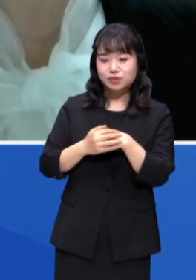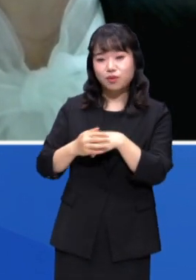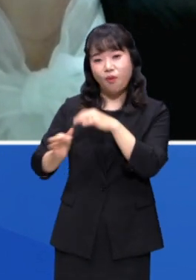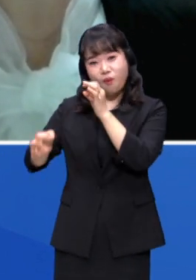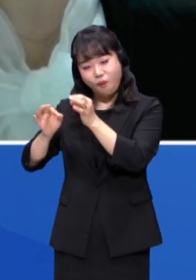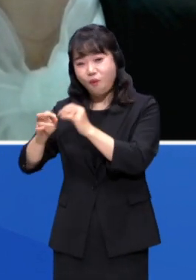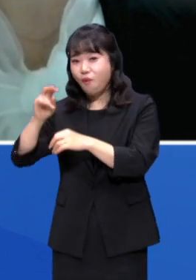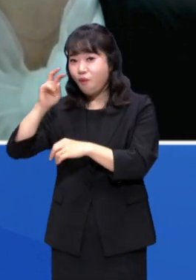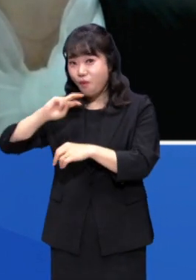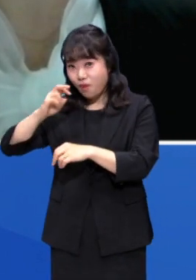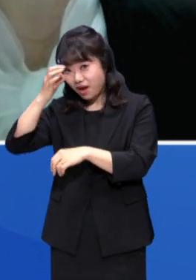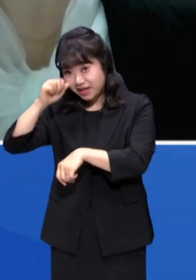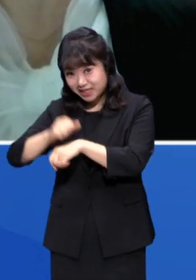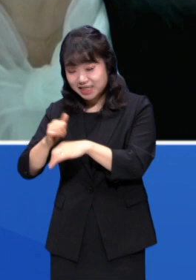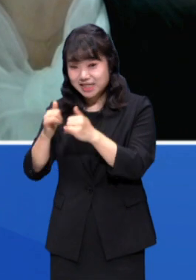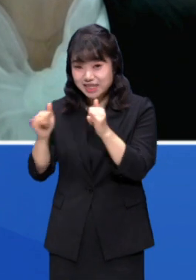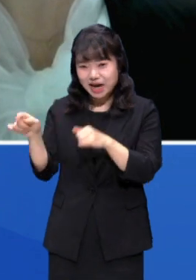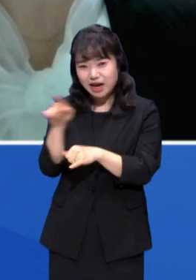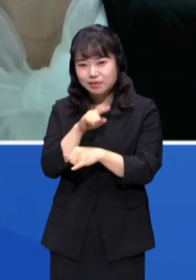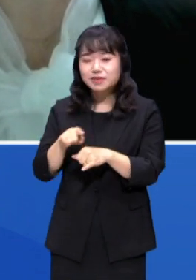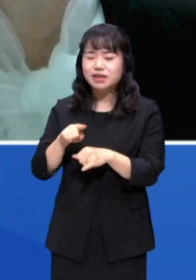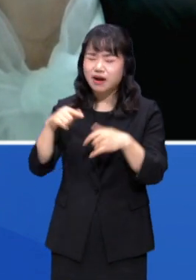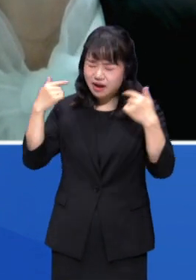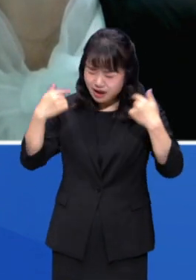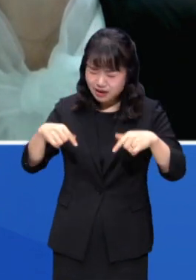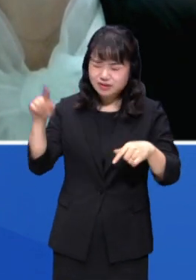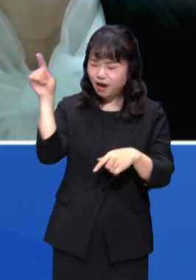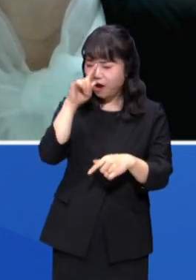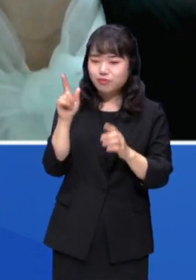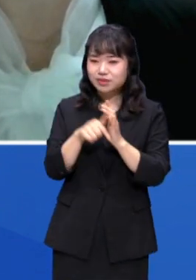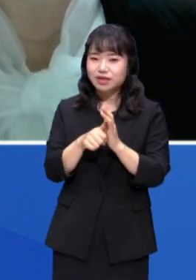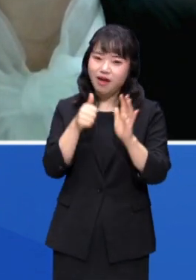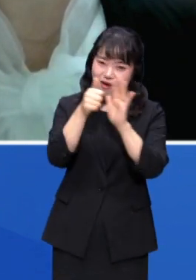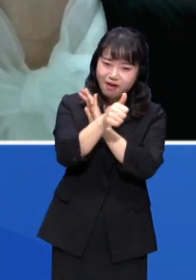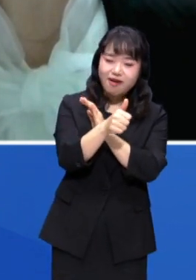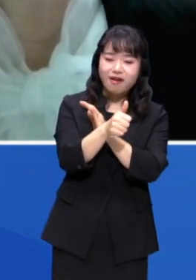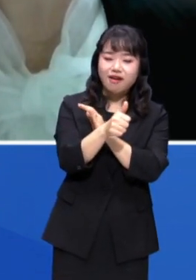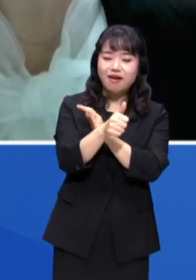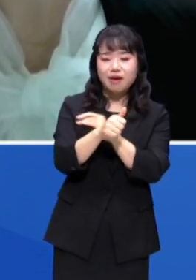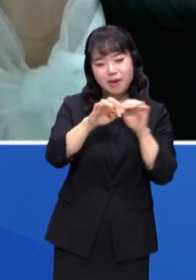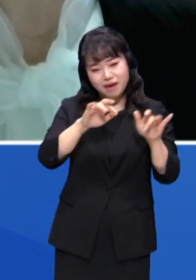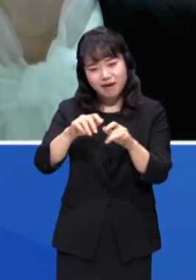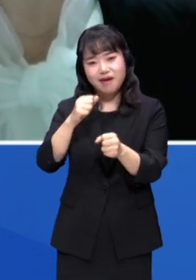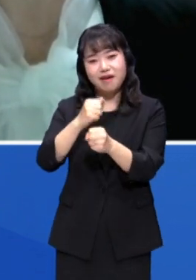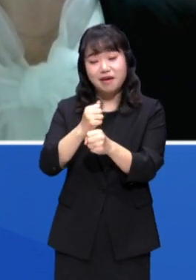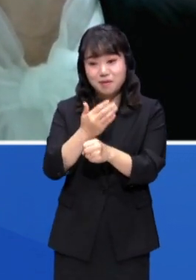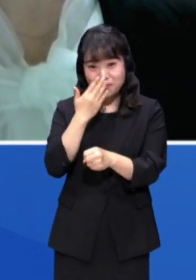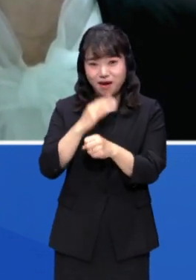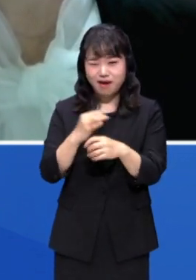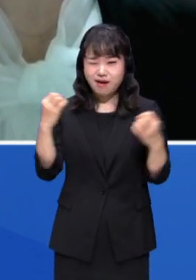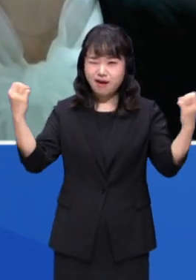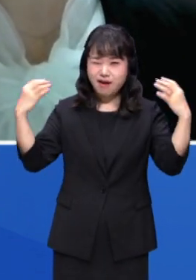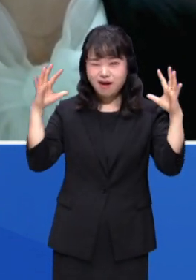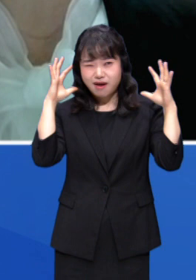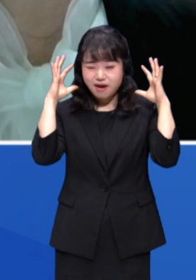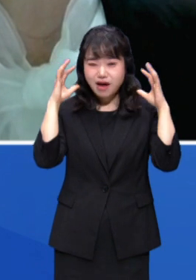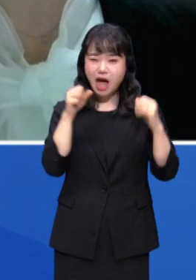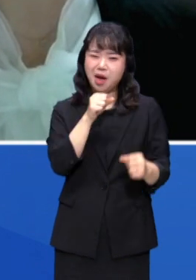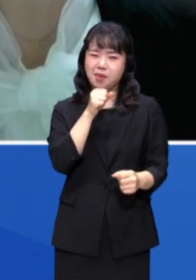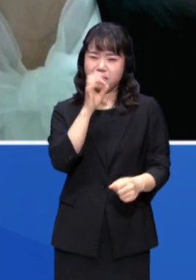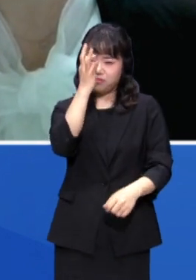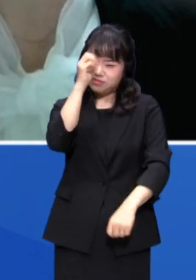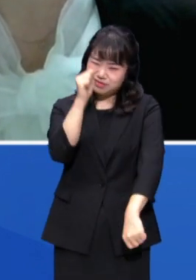뮤지션 경계에 있는 분들이 언제든 와서 쓸 수 있게 돼 있고요. 좋은 스피커와 마이크를 가지고